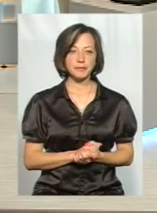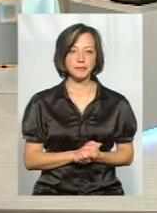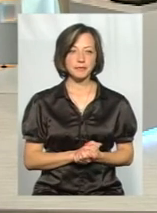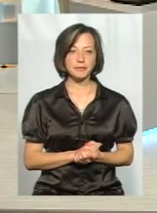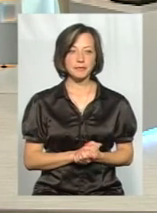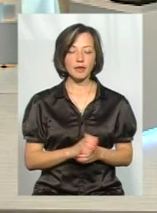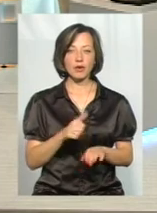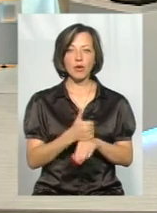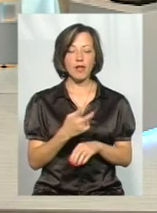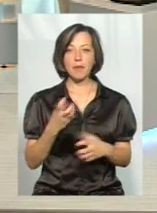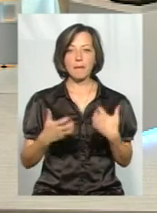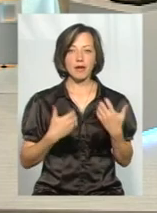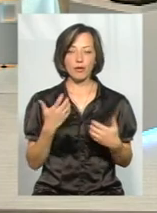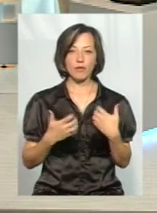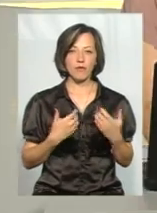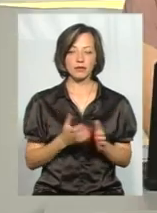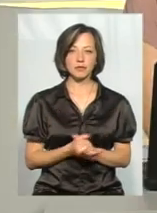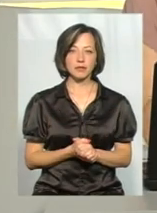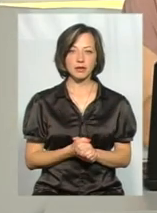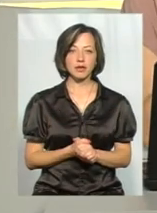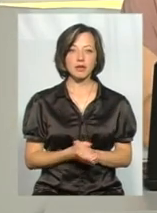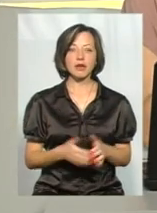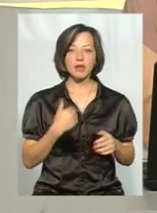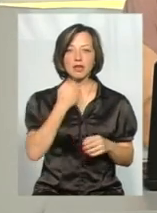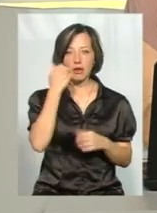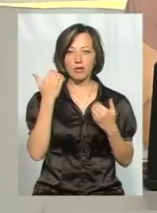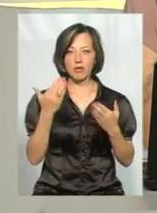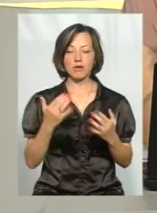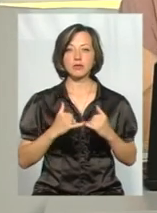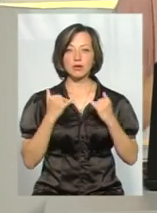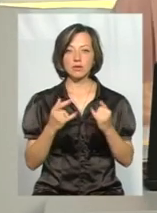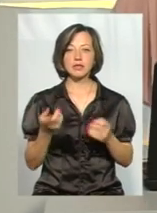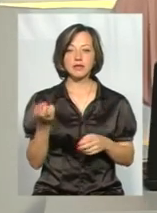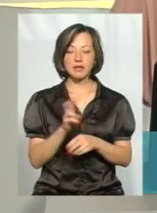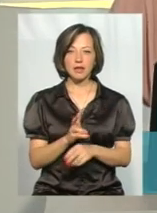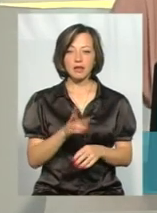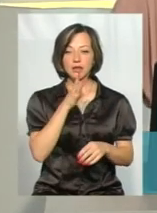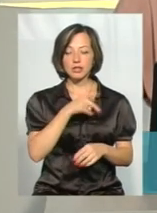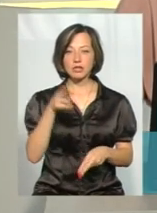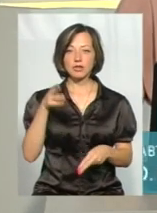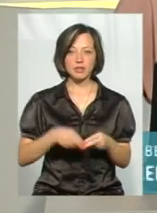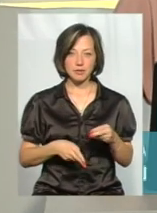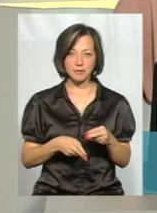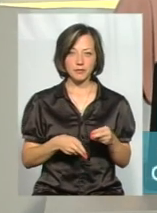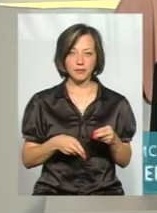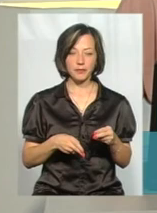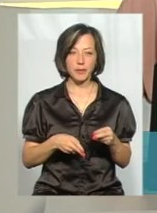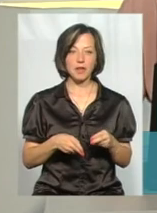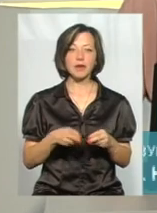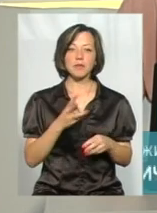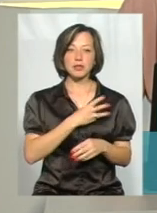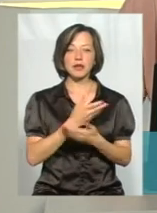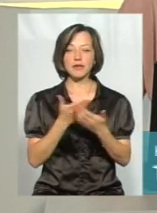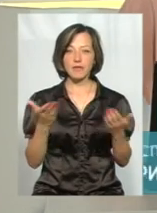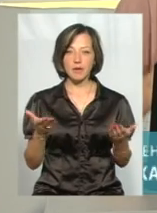Ну, головне не панікувати, так? Так. Я дякую вам, шановні, що ви завітали. Час нашого ефіру вже добіг кінця. Бажаю